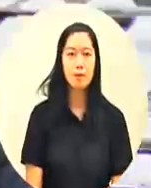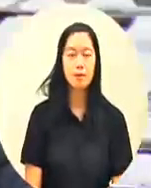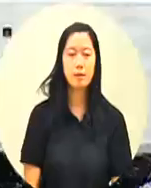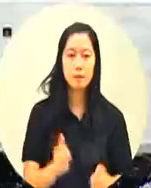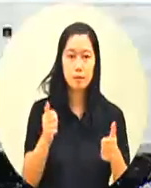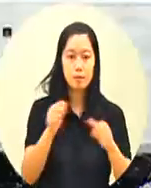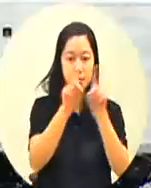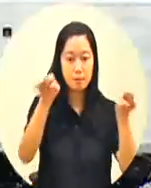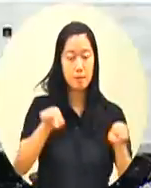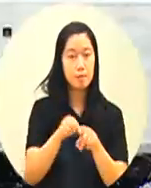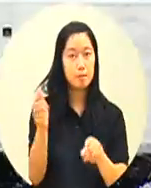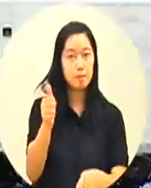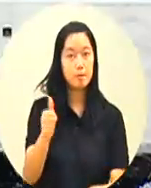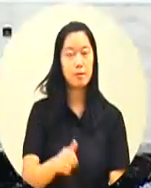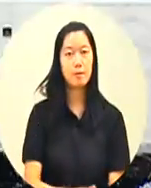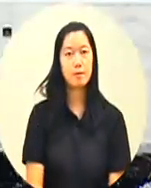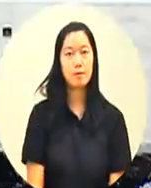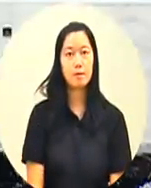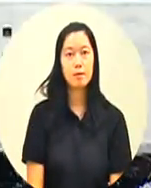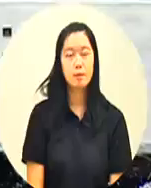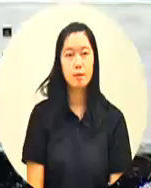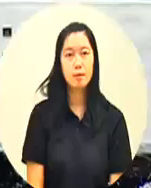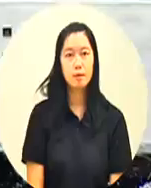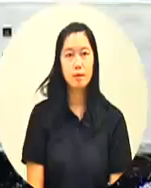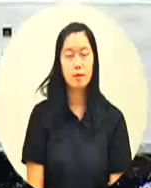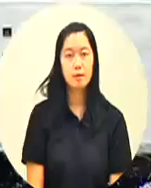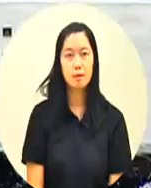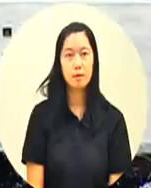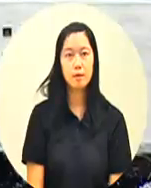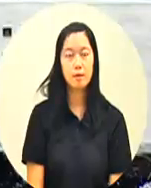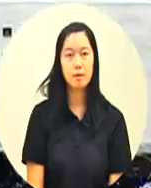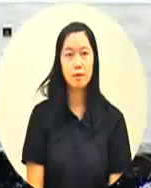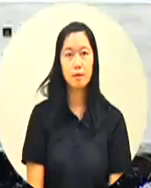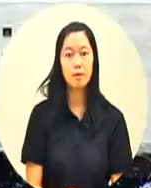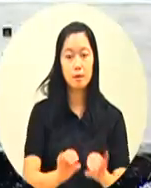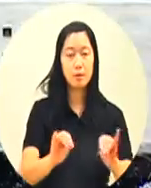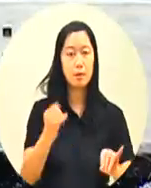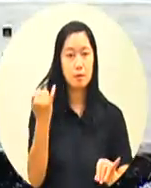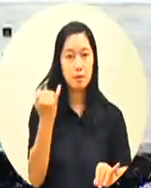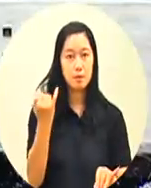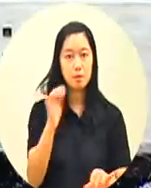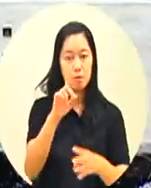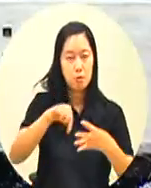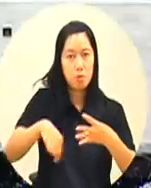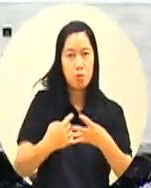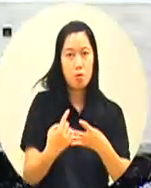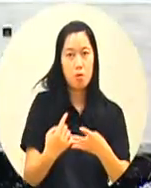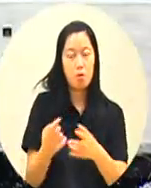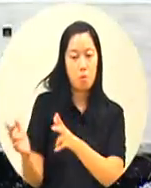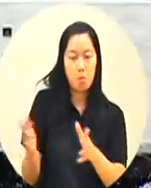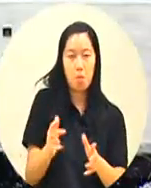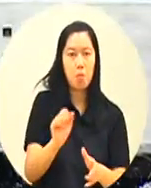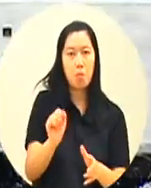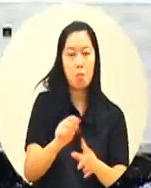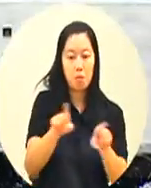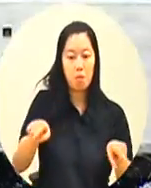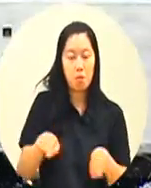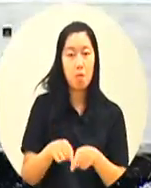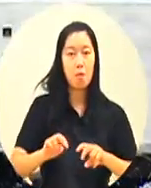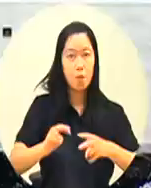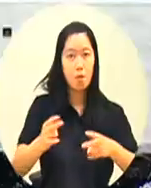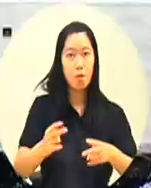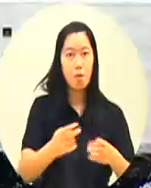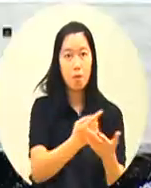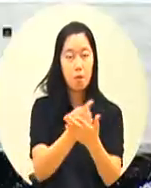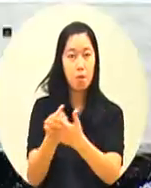好，谢谢张丰腾议员的质询。陆淑梅议员因临时有要事无法出席，改以书面质询，那请各局